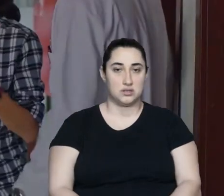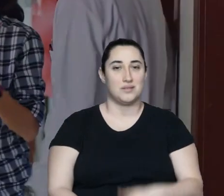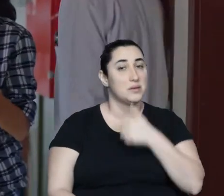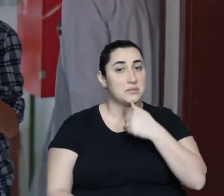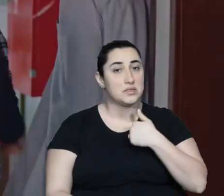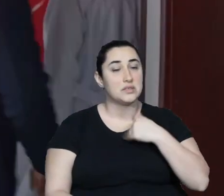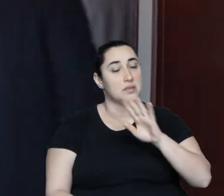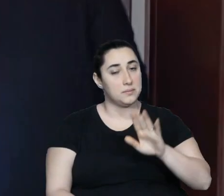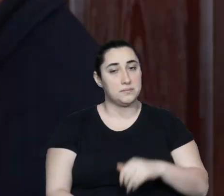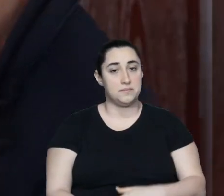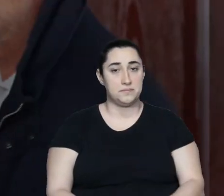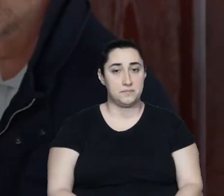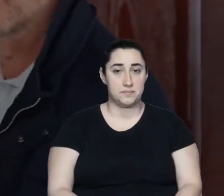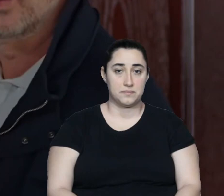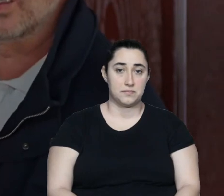Tamam. Baba biz...